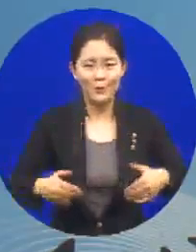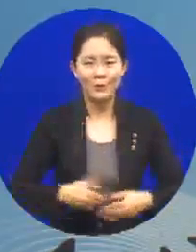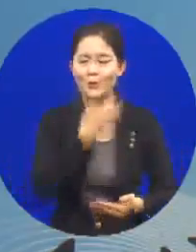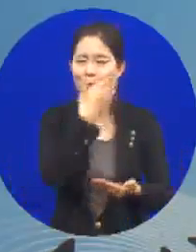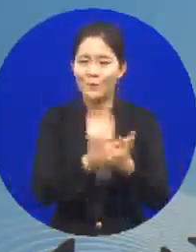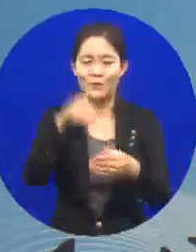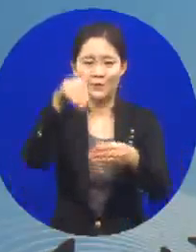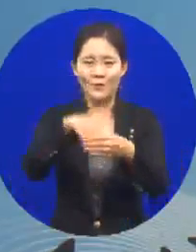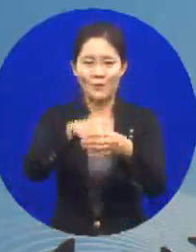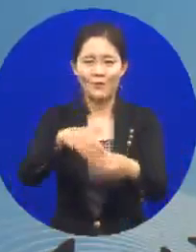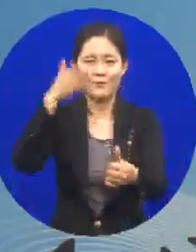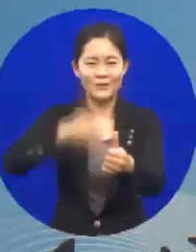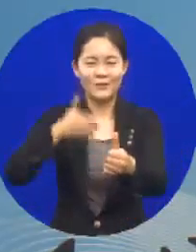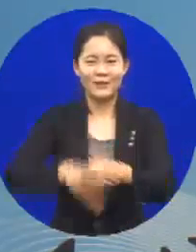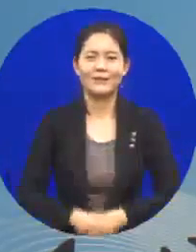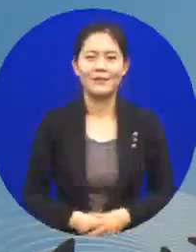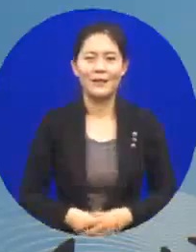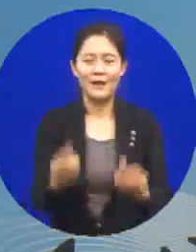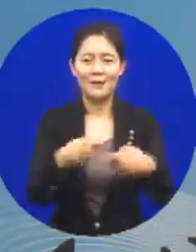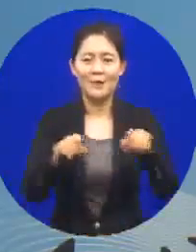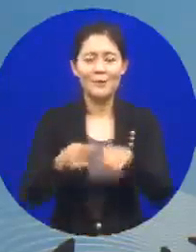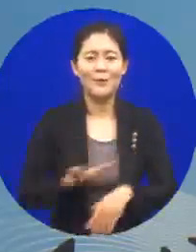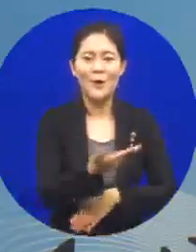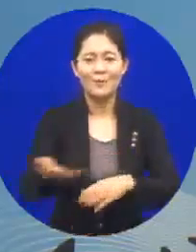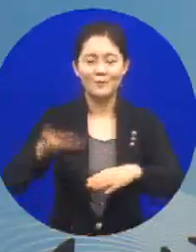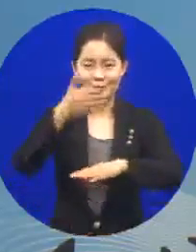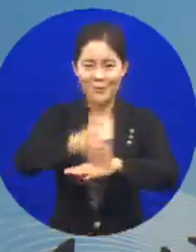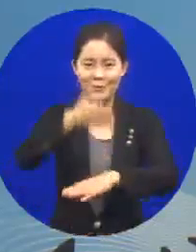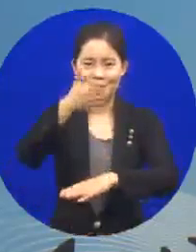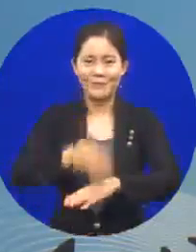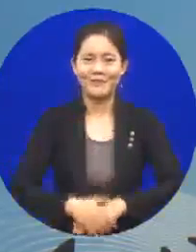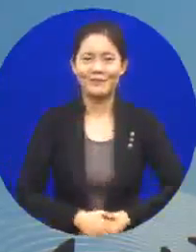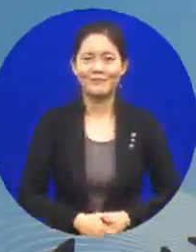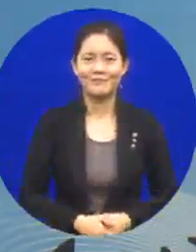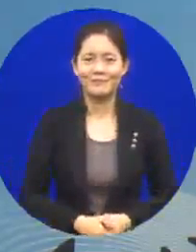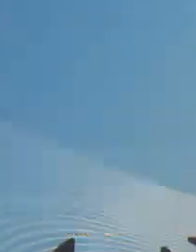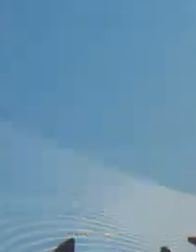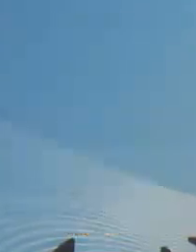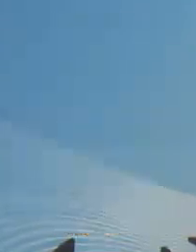찾아보시고 소중한 한 표 꼭 행사하시기 바랍니다. 함께해 주신 여러분 고맙습니다.